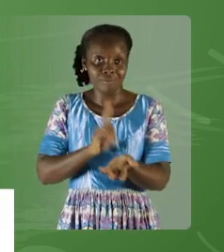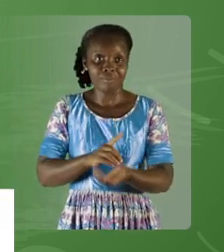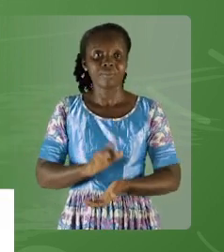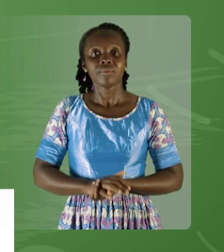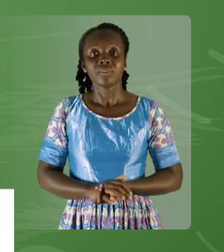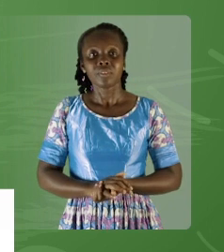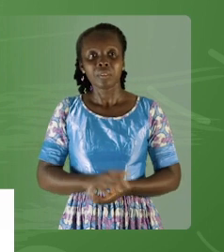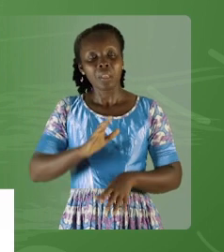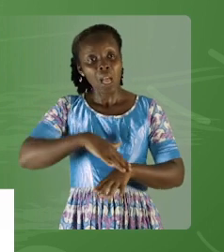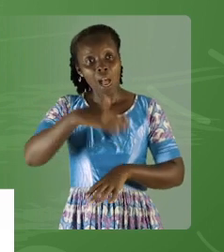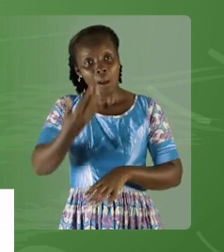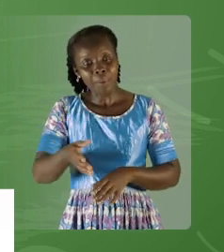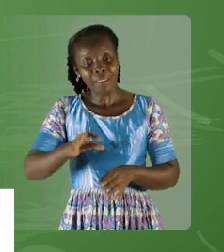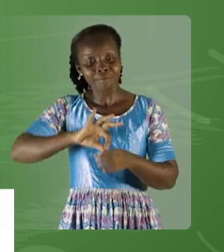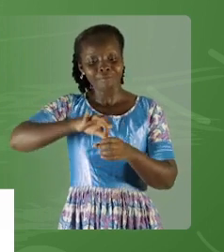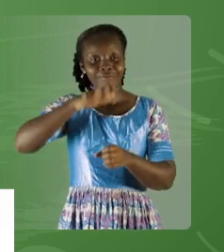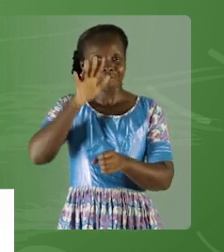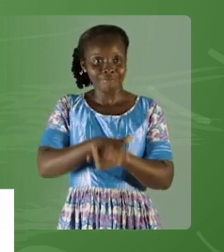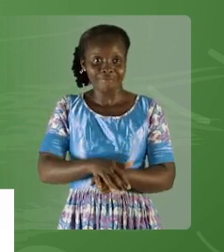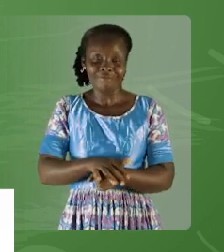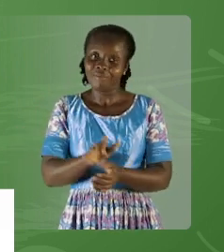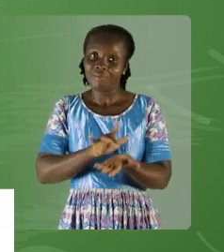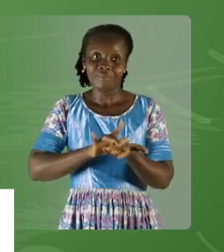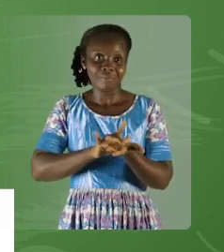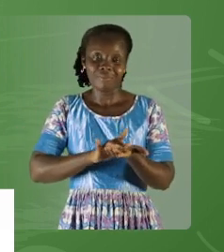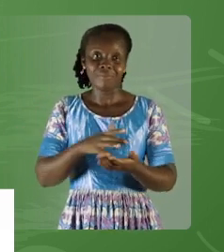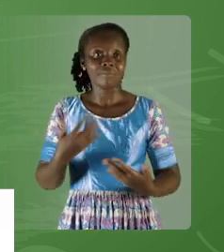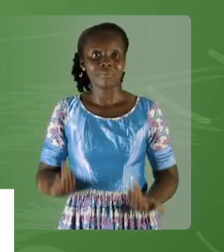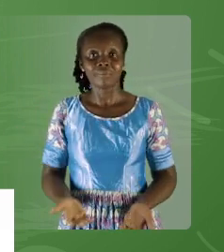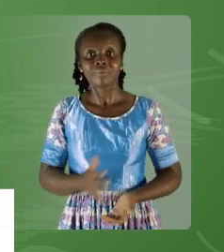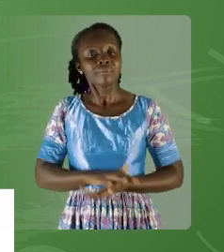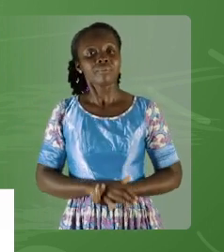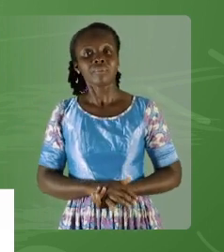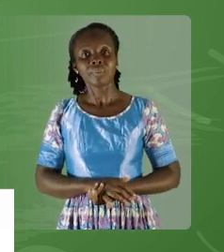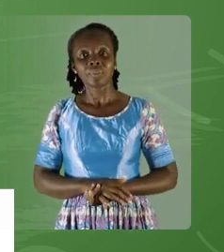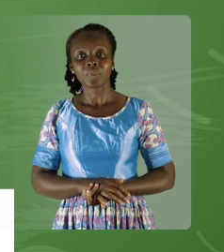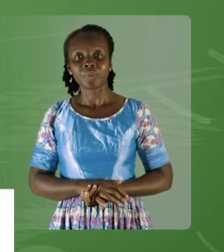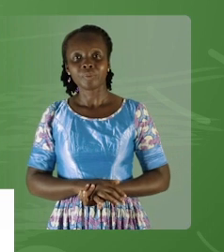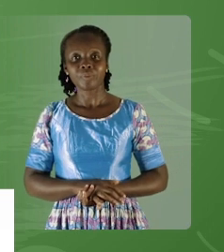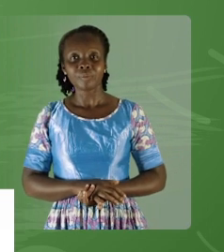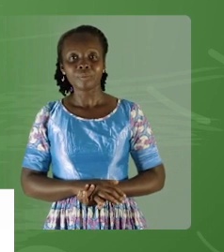pouvons aussi ajouter les intoxications médicamenteuses.